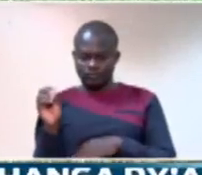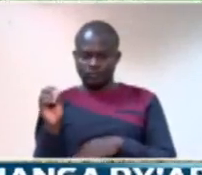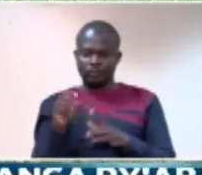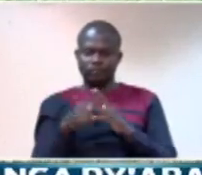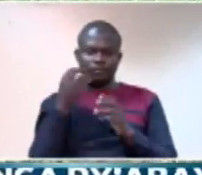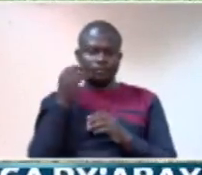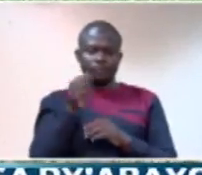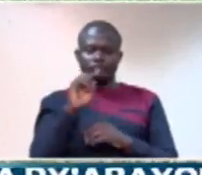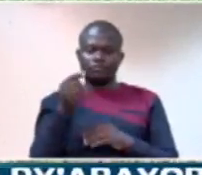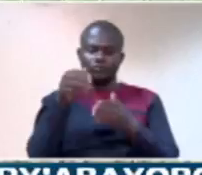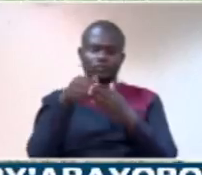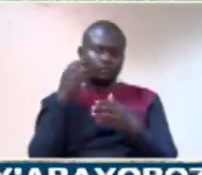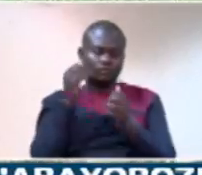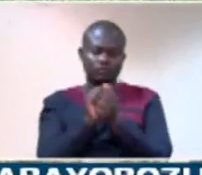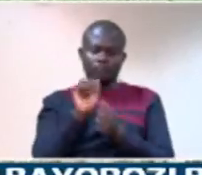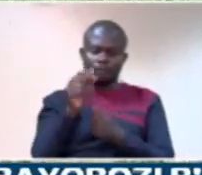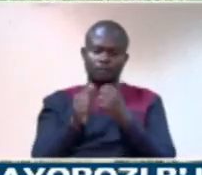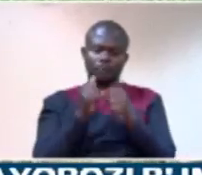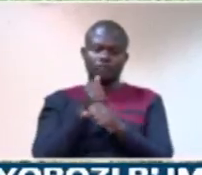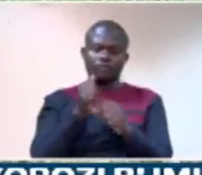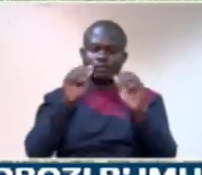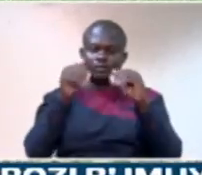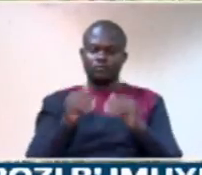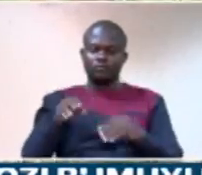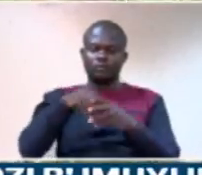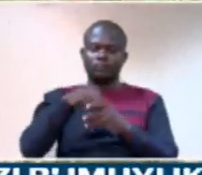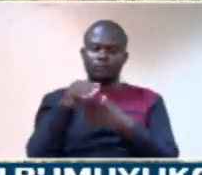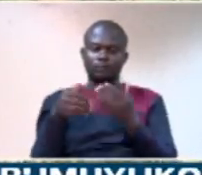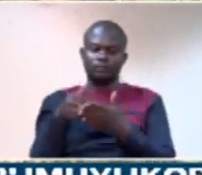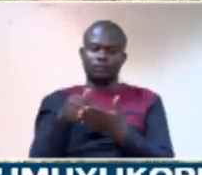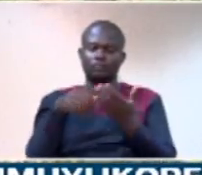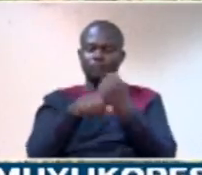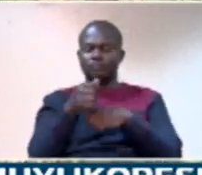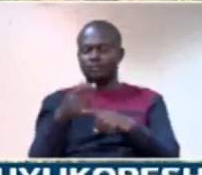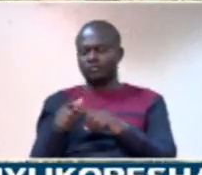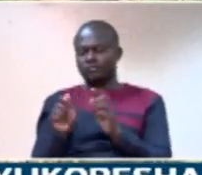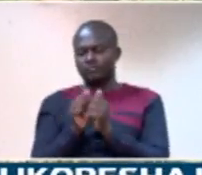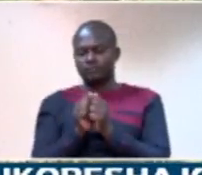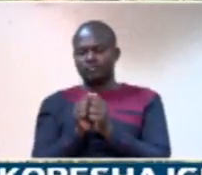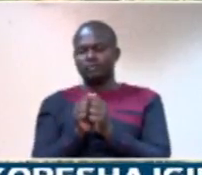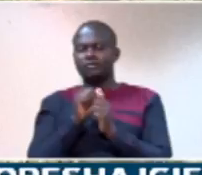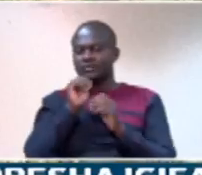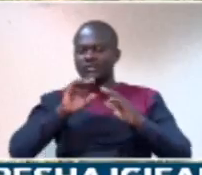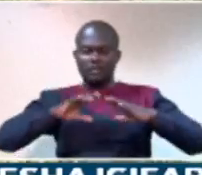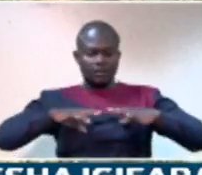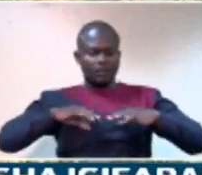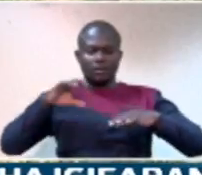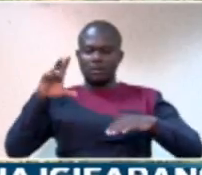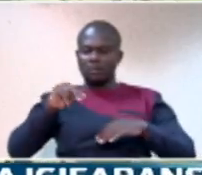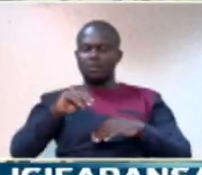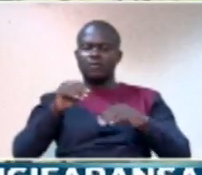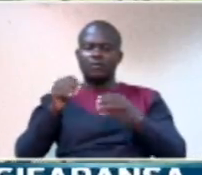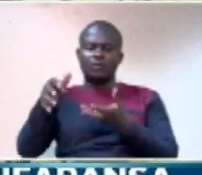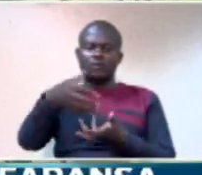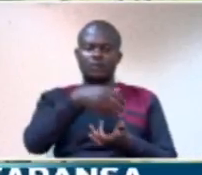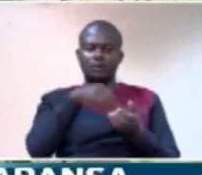kwezi kwa mbere kugeza mu kwezi kwa 12 buri mwaka. Abahinga muri iki gishanga bahora mu mirimo itandukanye nta kuruka kubaho. Ahasaruye ibigori